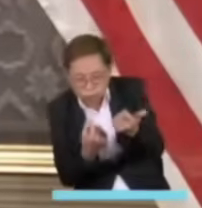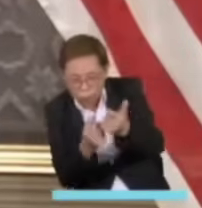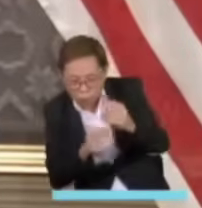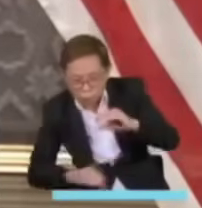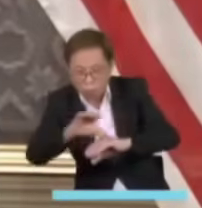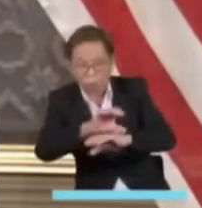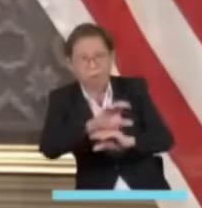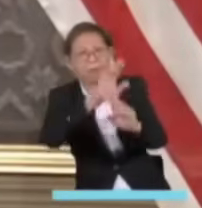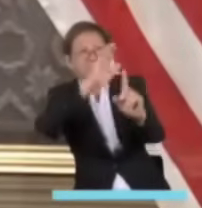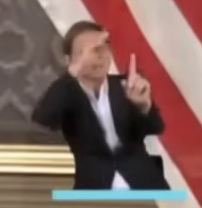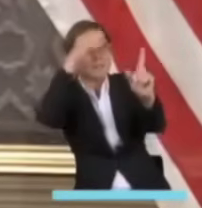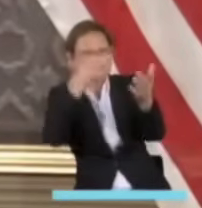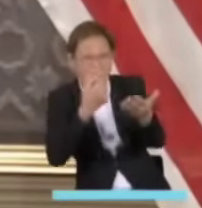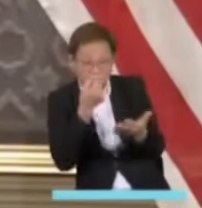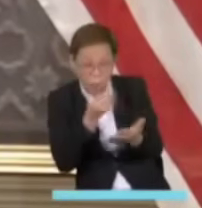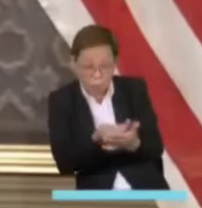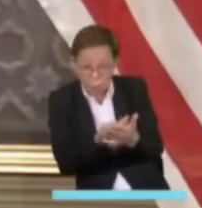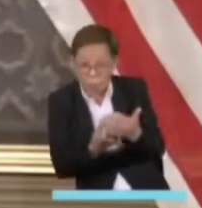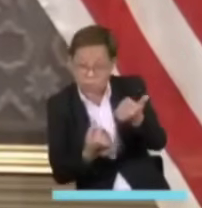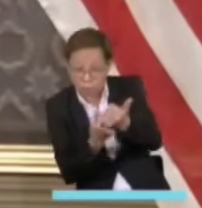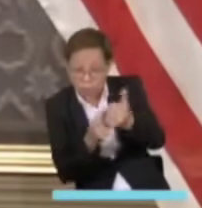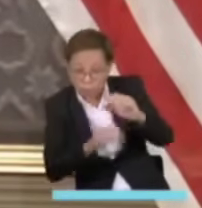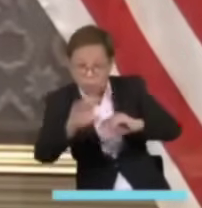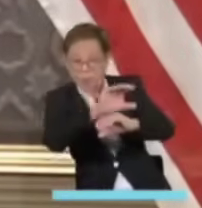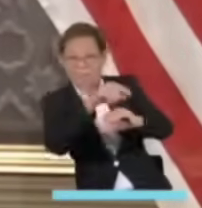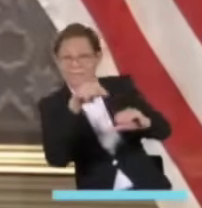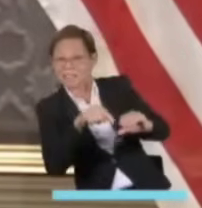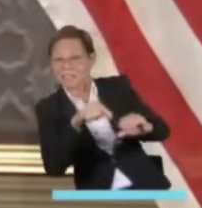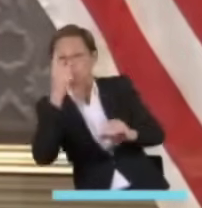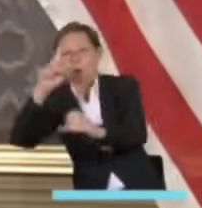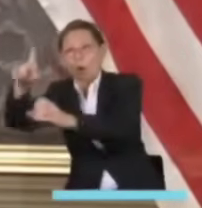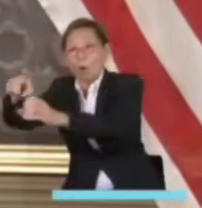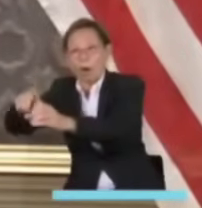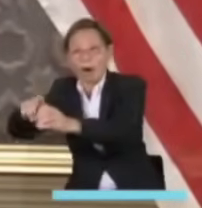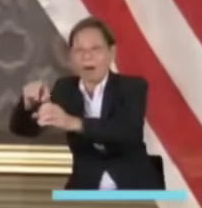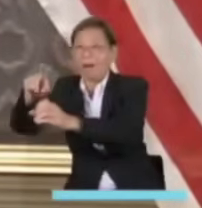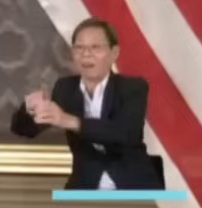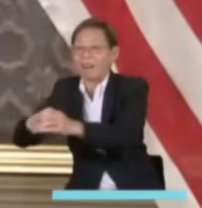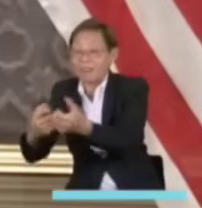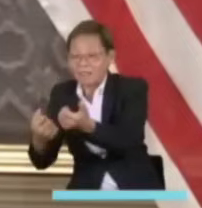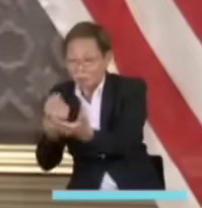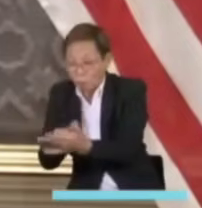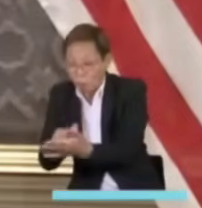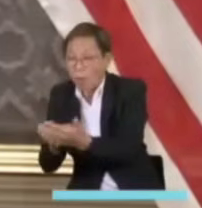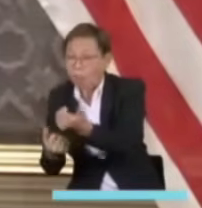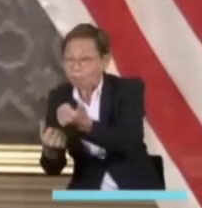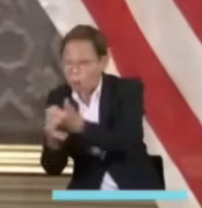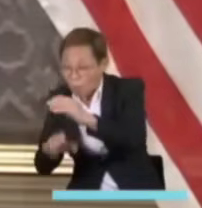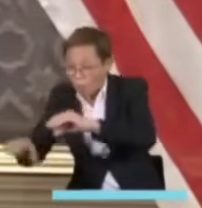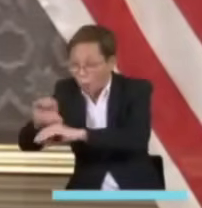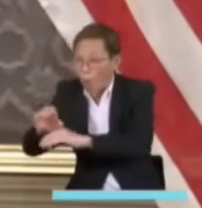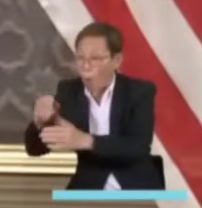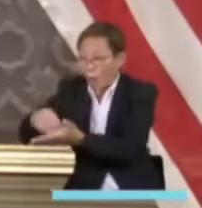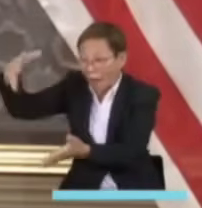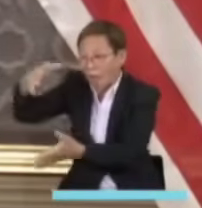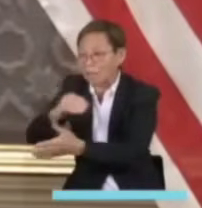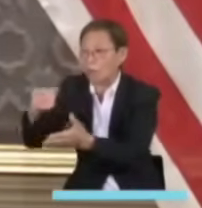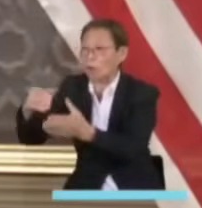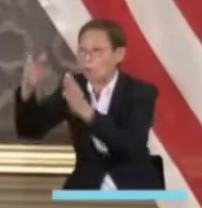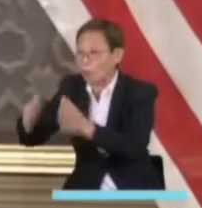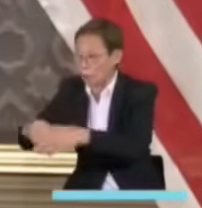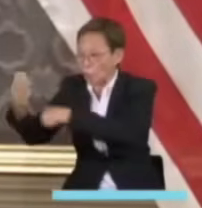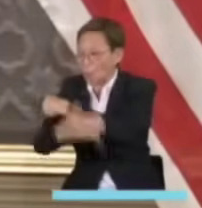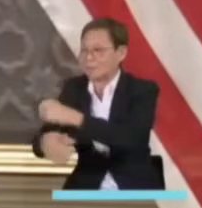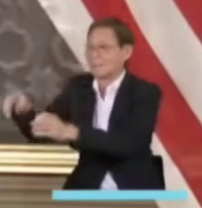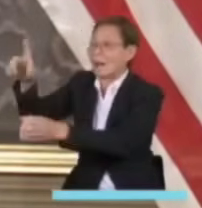subsidi ini ialah untuk menarik subsidi pada orang kaya dan orang asing dan